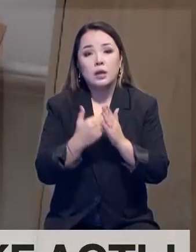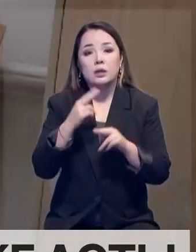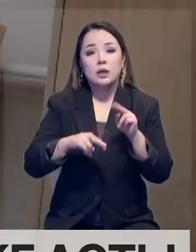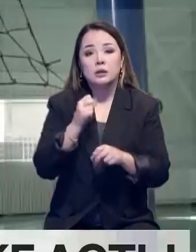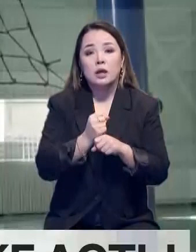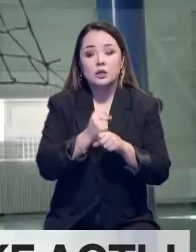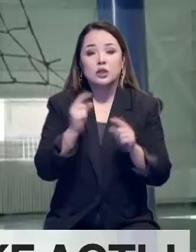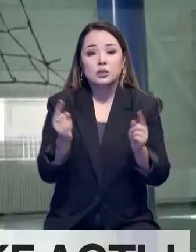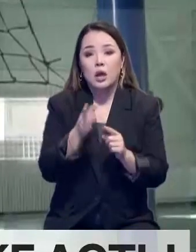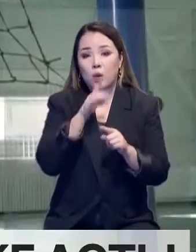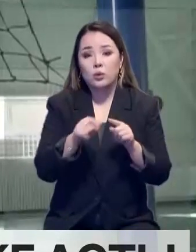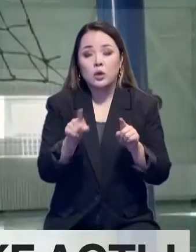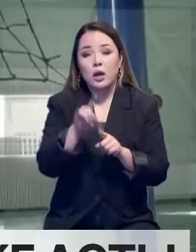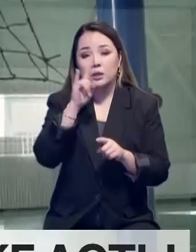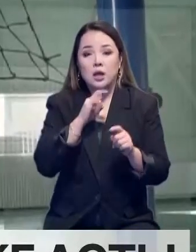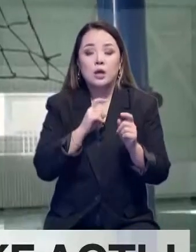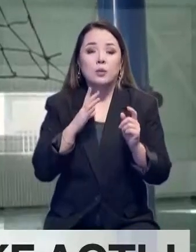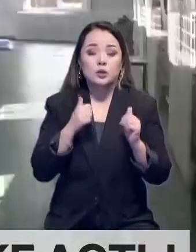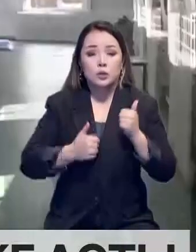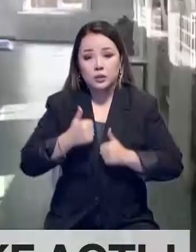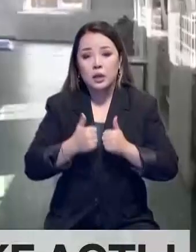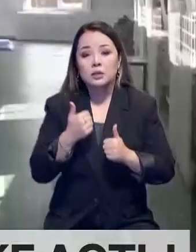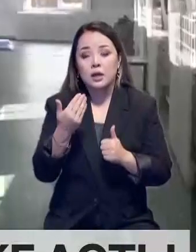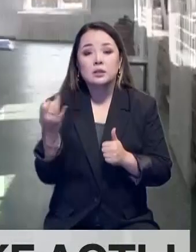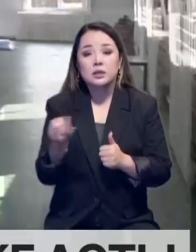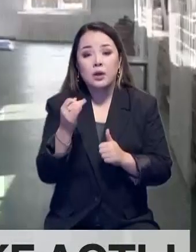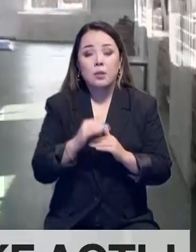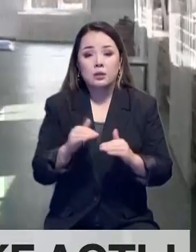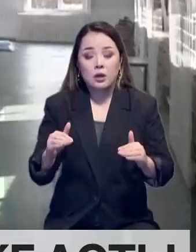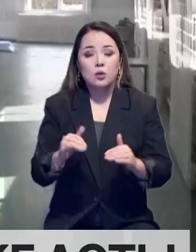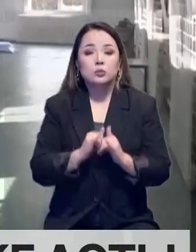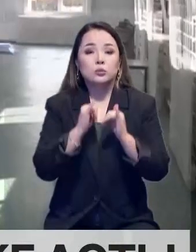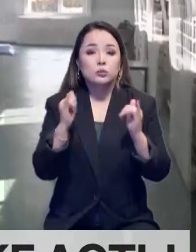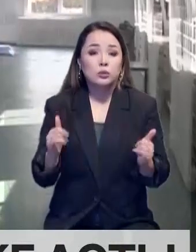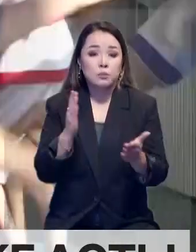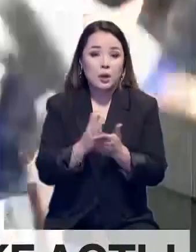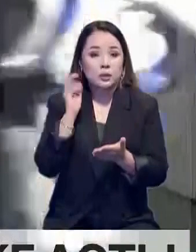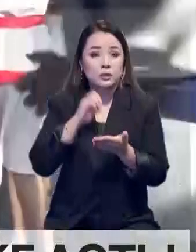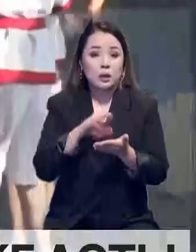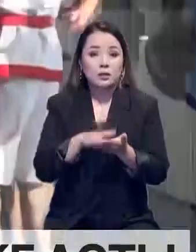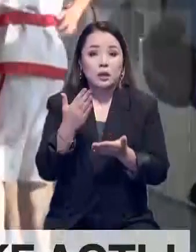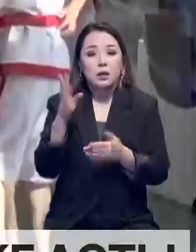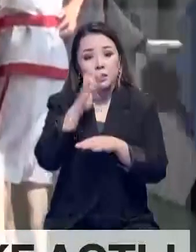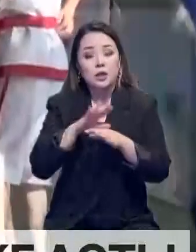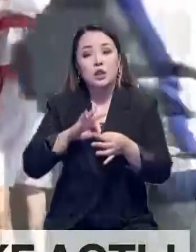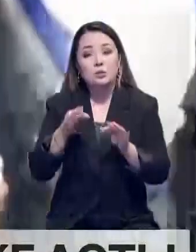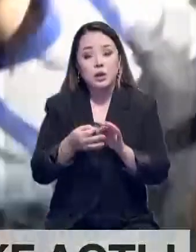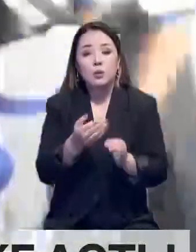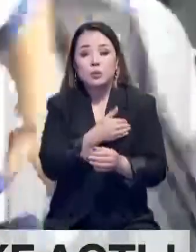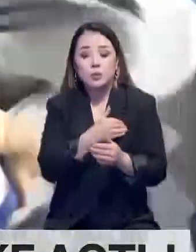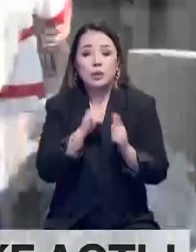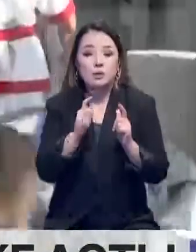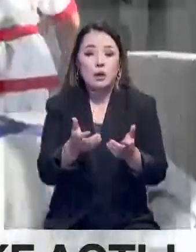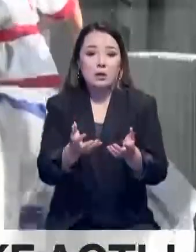Қысқа мерзім ішінде қазақ күресіне қызығушылық танытқан жеткіншектердің саны күрт өскен. Олардың арасында ел чемпионаттарына